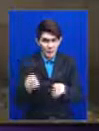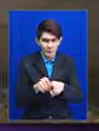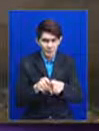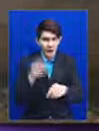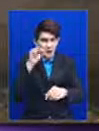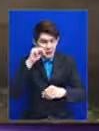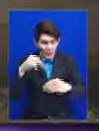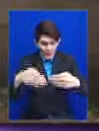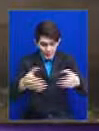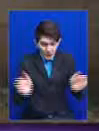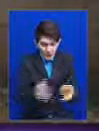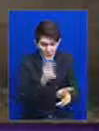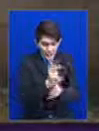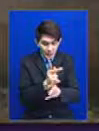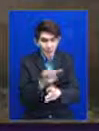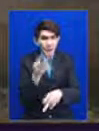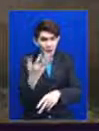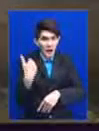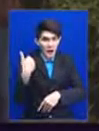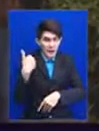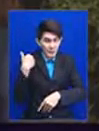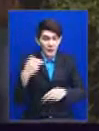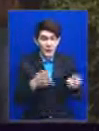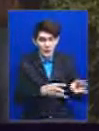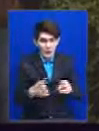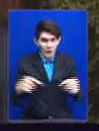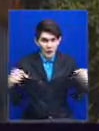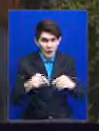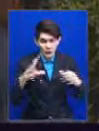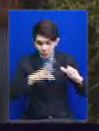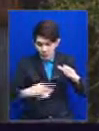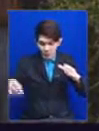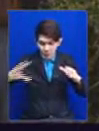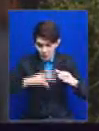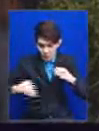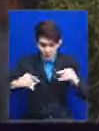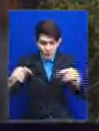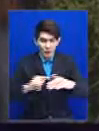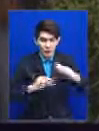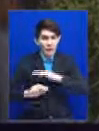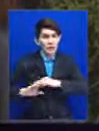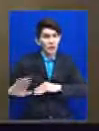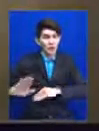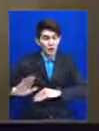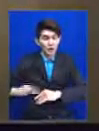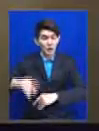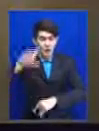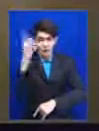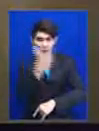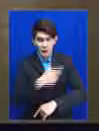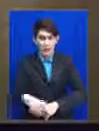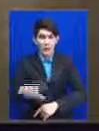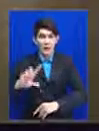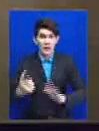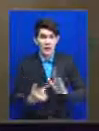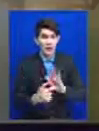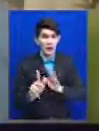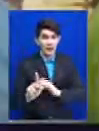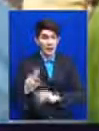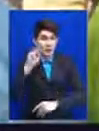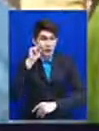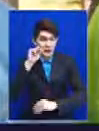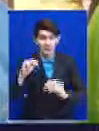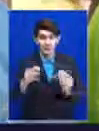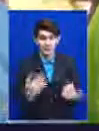ะเพื่อให้กักเก็บน้ำเป็นจำนวนมากและใช้วิธีการลักน้ำตามแบบทฤษฎีของพระบาทสมเด็จพระเจ้าอยู่หัว การให้ความช่วย